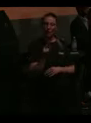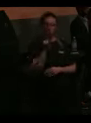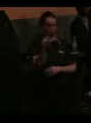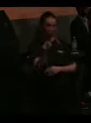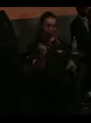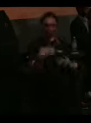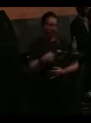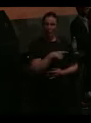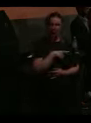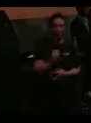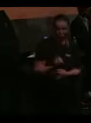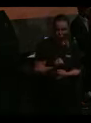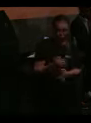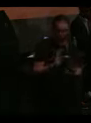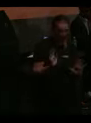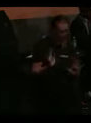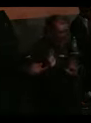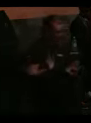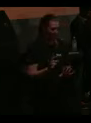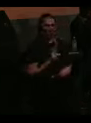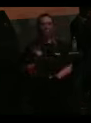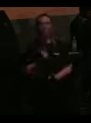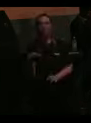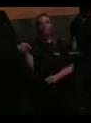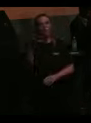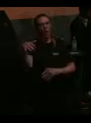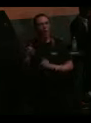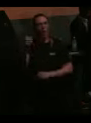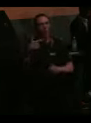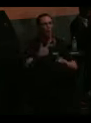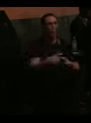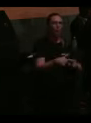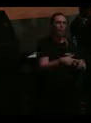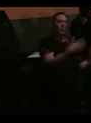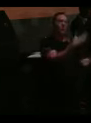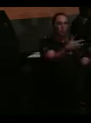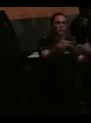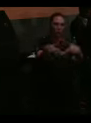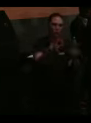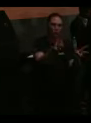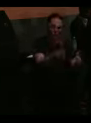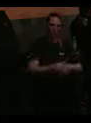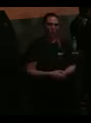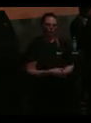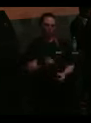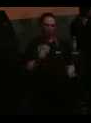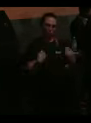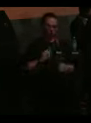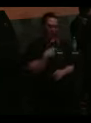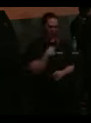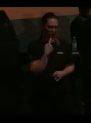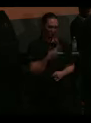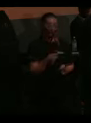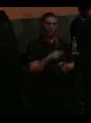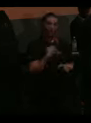berørt av det. Både fra nasjonale myndigheter og fra konsortiene. Så vi har jobbet hardt og lenge